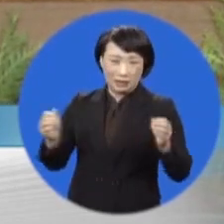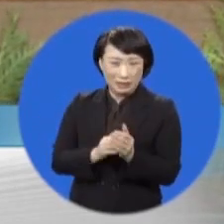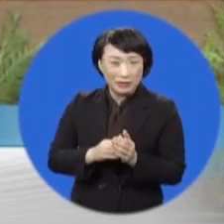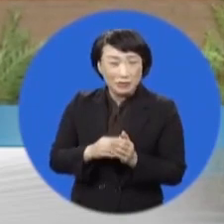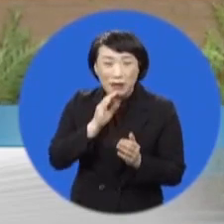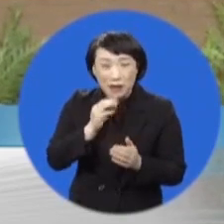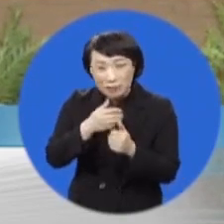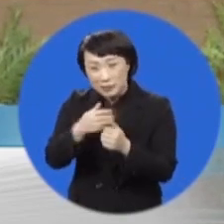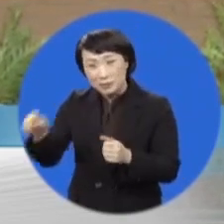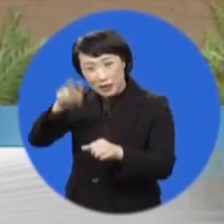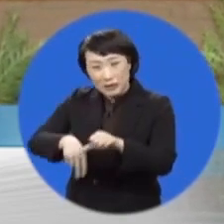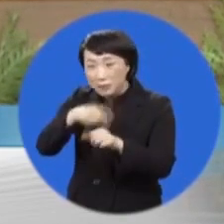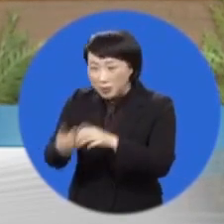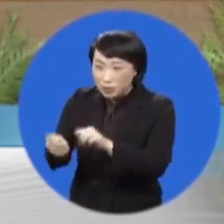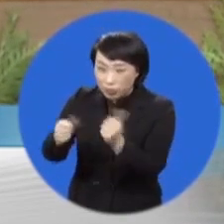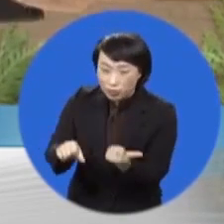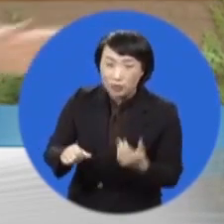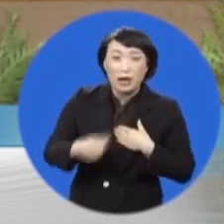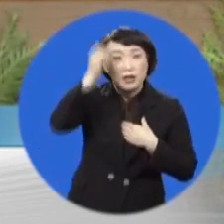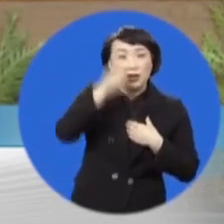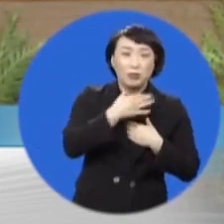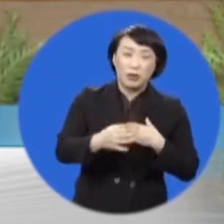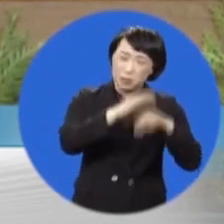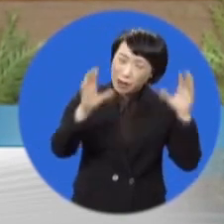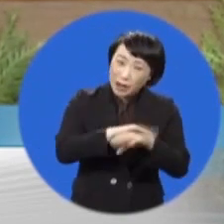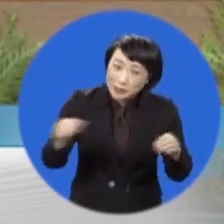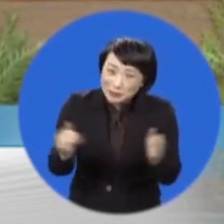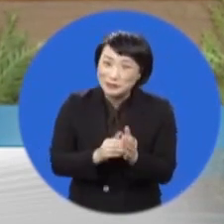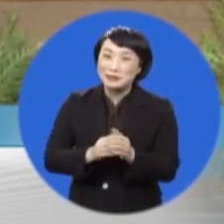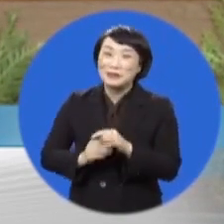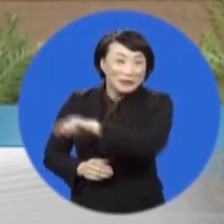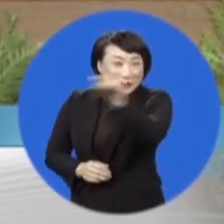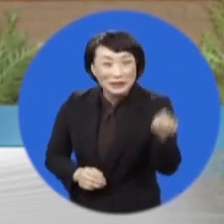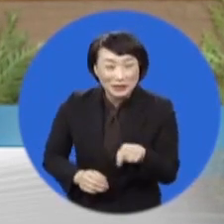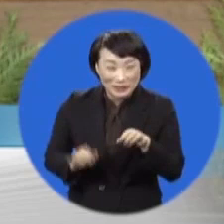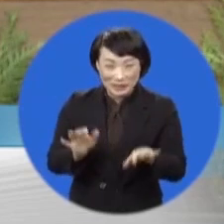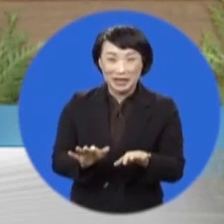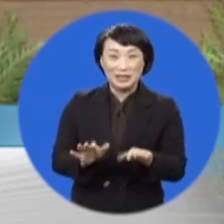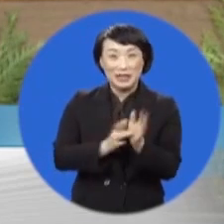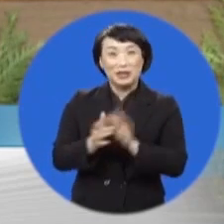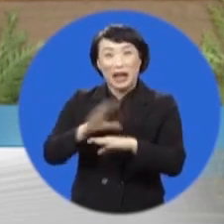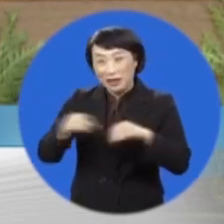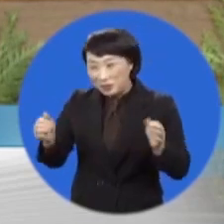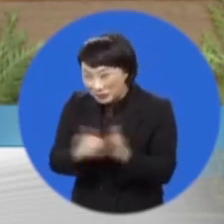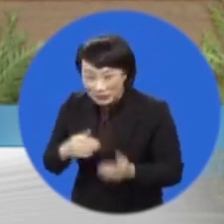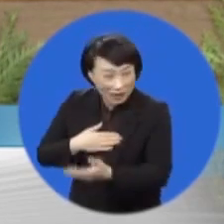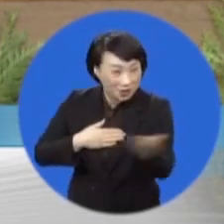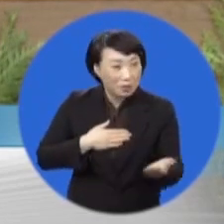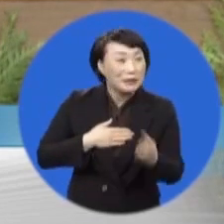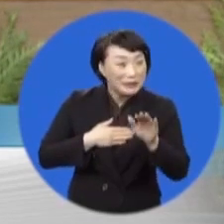줘 가 주거권 양적 부린 것 모두 해결해 주셨던 2 이 풀 행에서 오 예수 해결 받은 자요